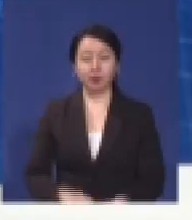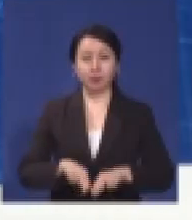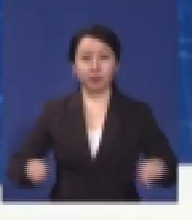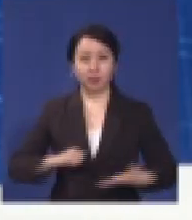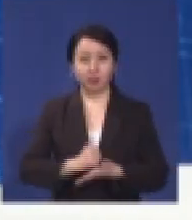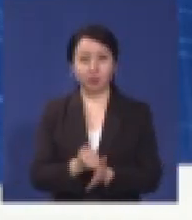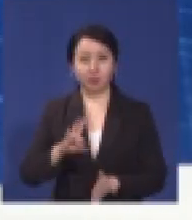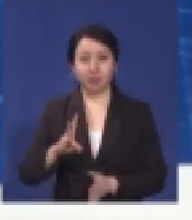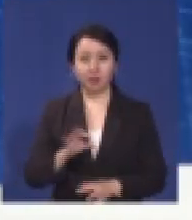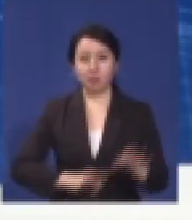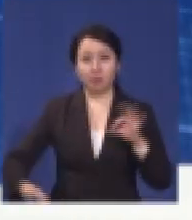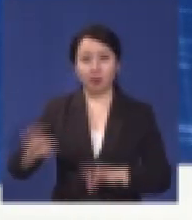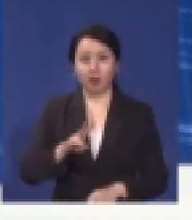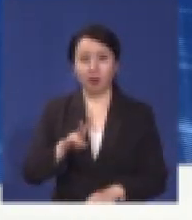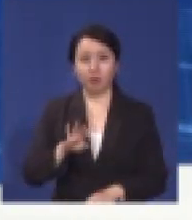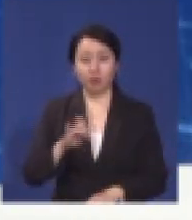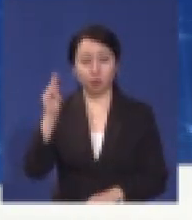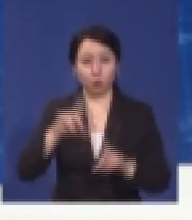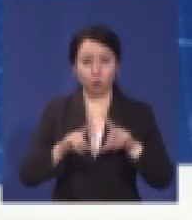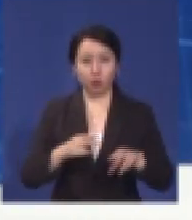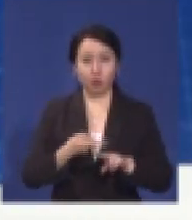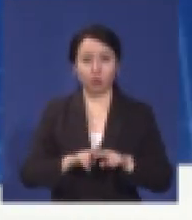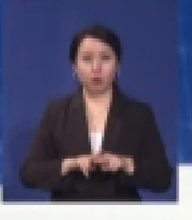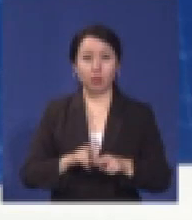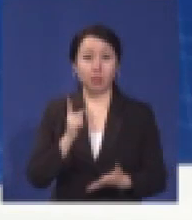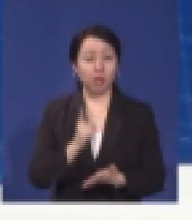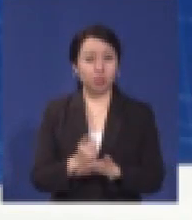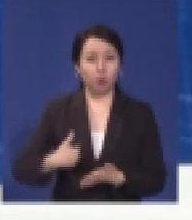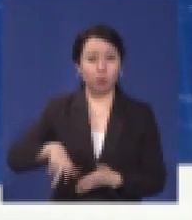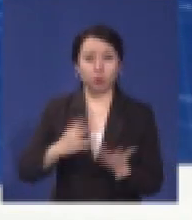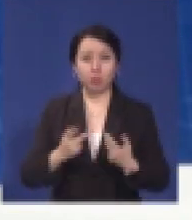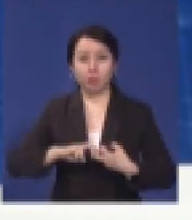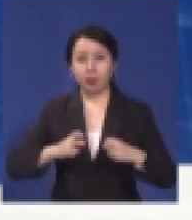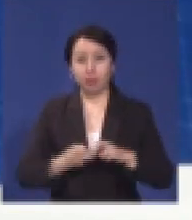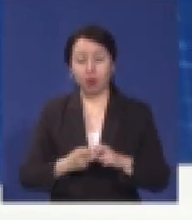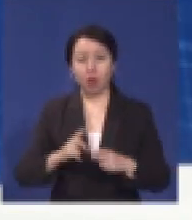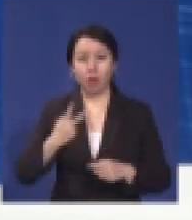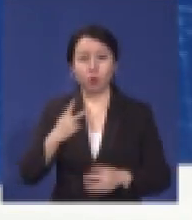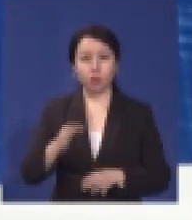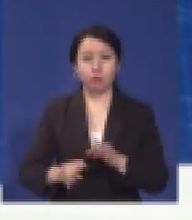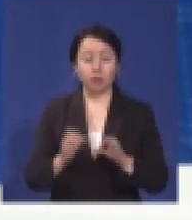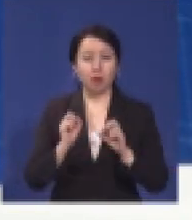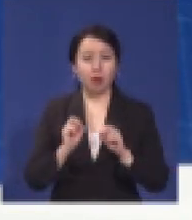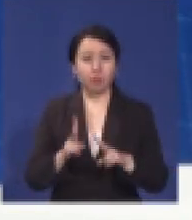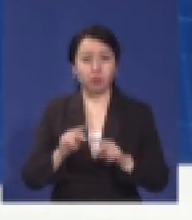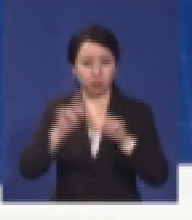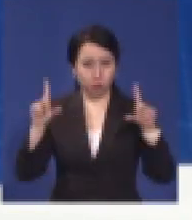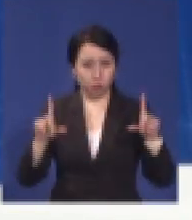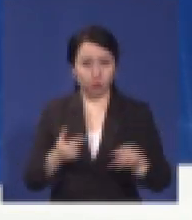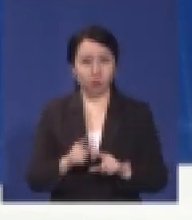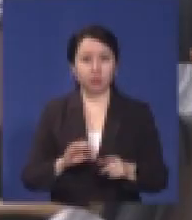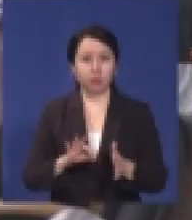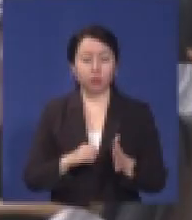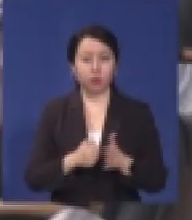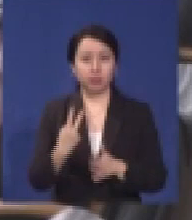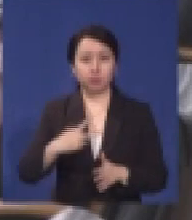правительство одобрило Национальный проект комфортная школа которая должна полностью решить проблемы трехсменных и аварийных учреждений с